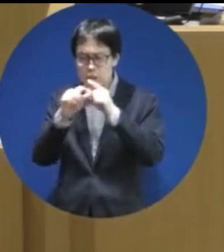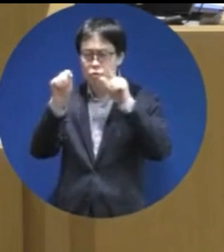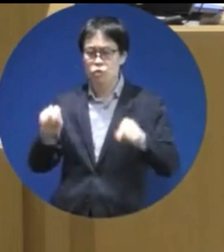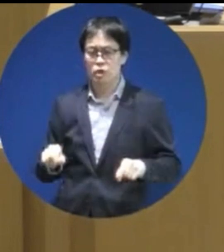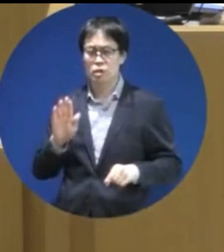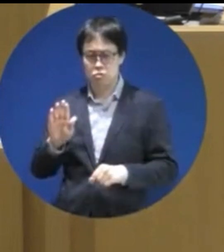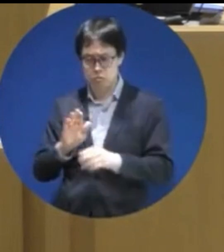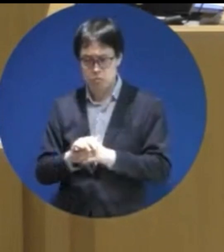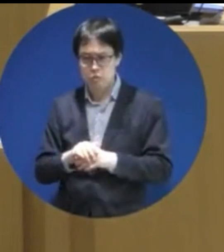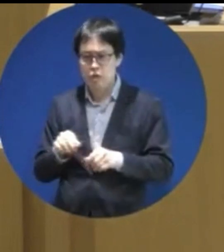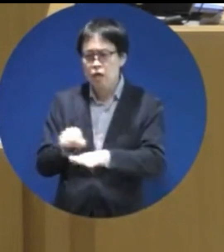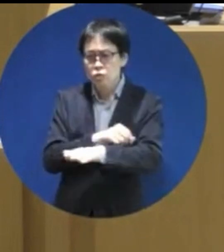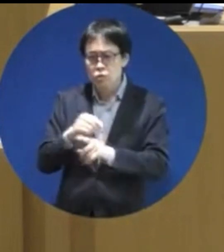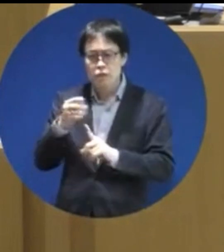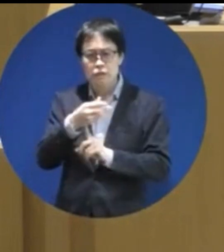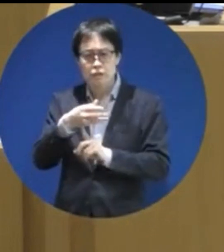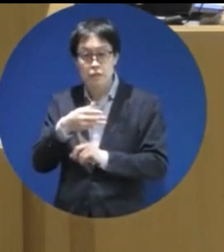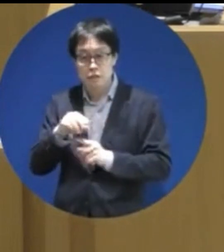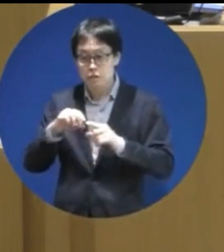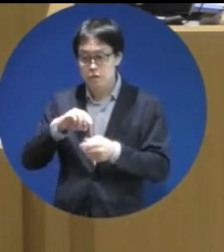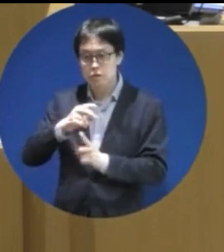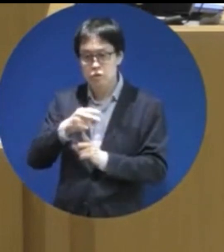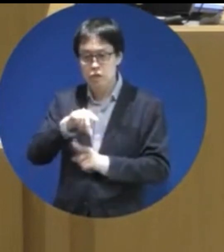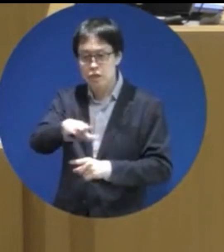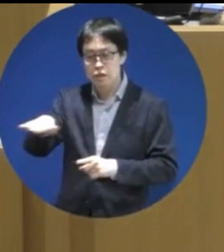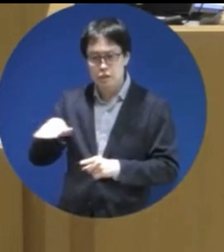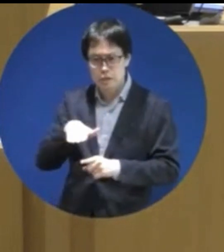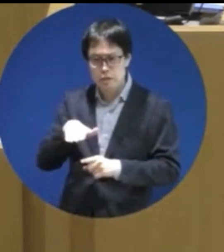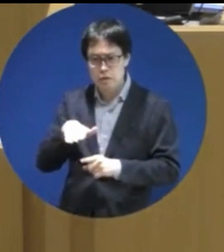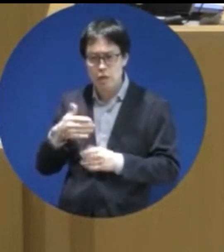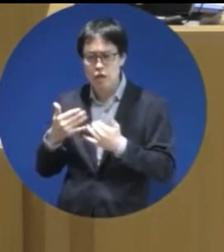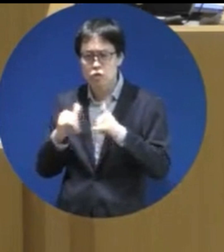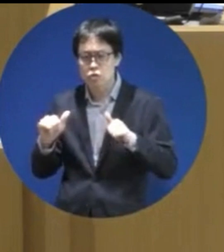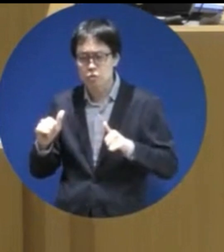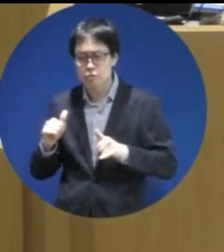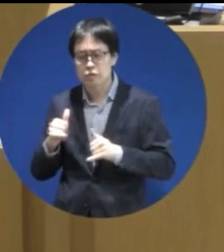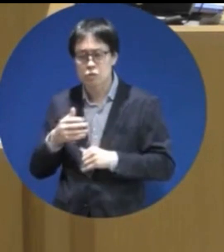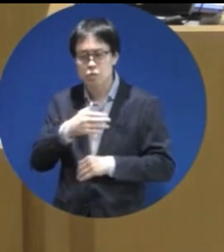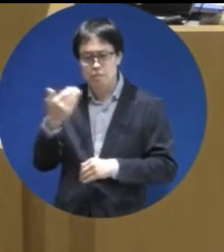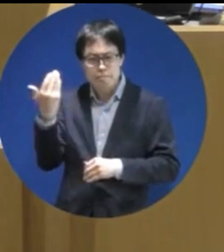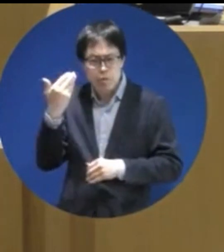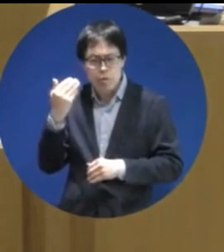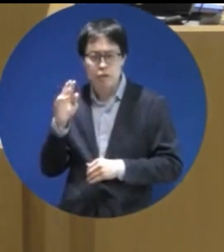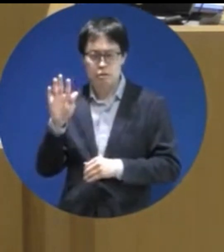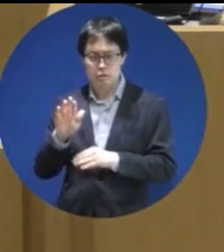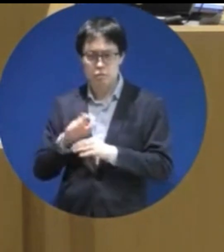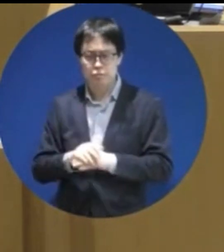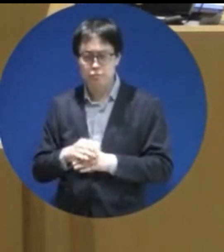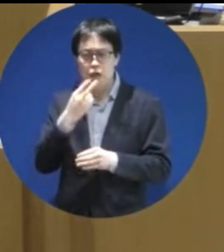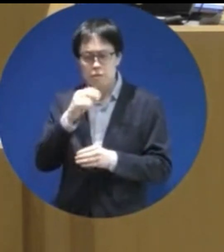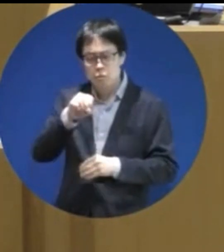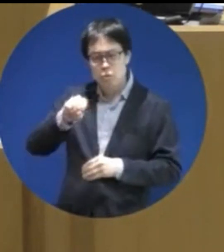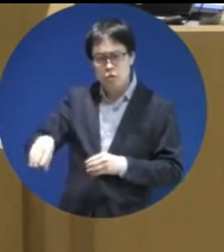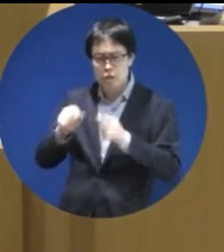特に笹塚地域においてはこの問題の改善を願う区民の方の声をよく聞きます。路上喫煙やタバコのポイ捨ての